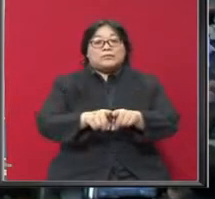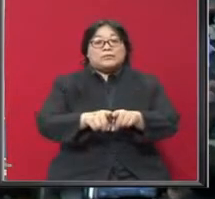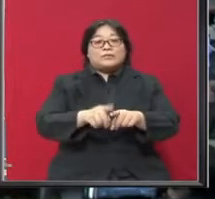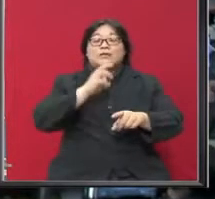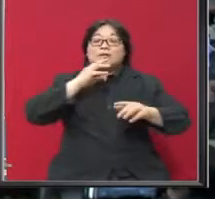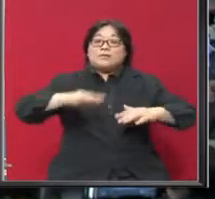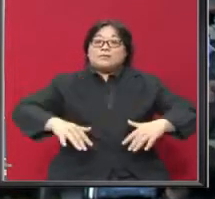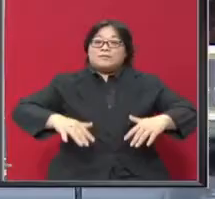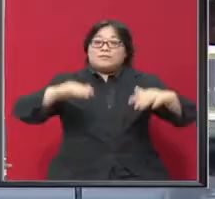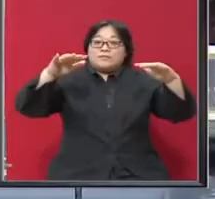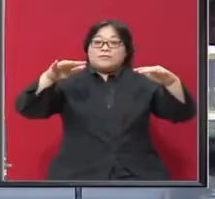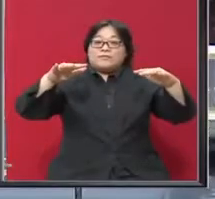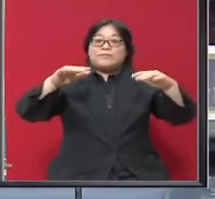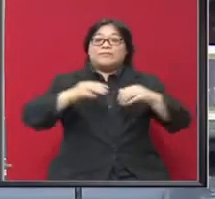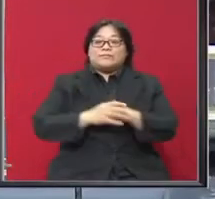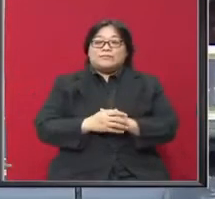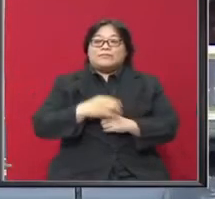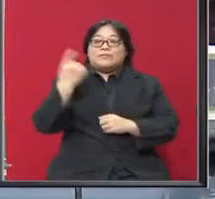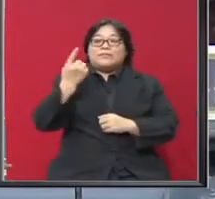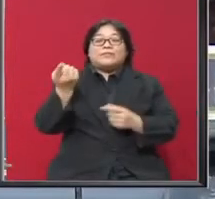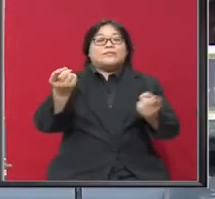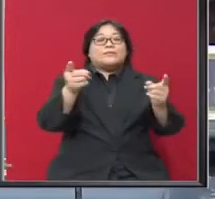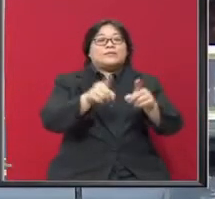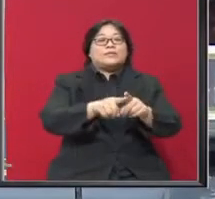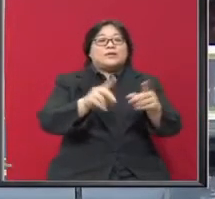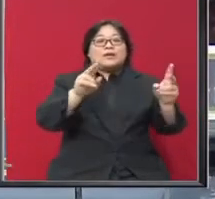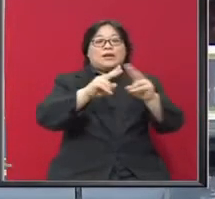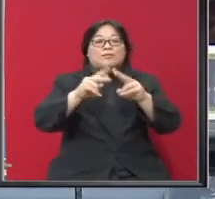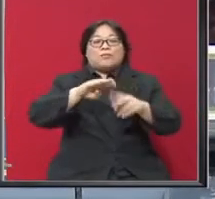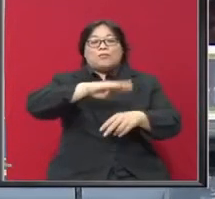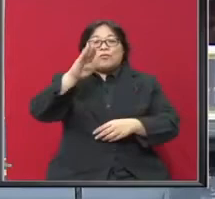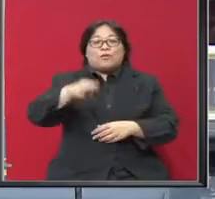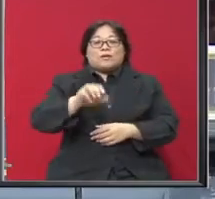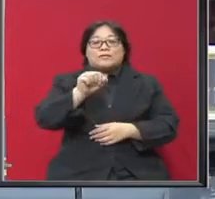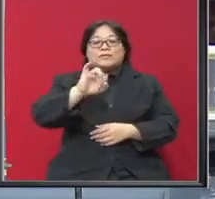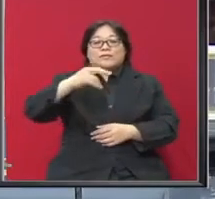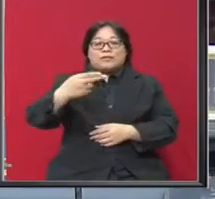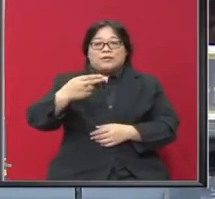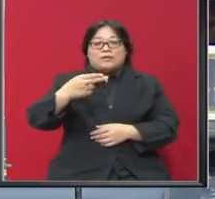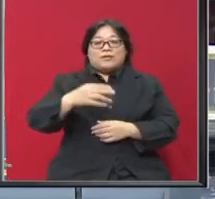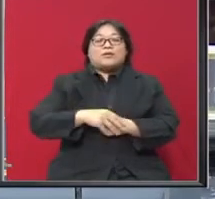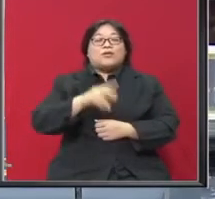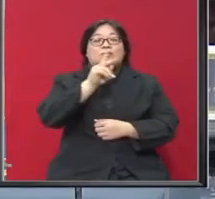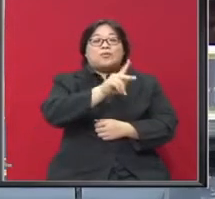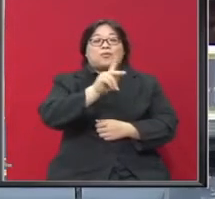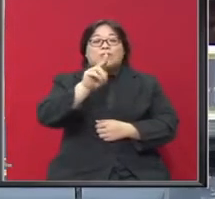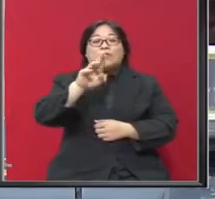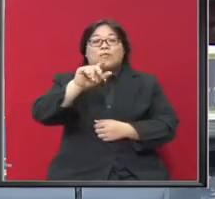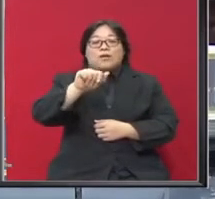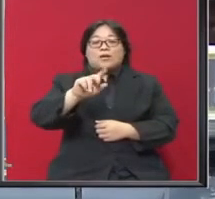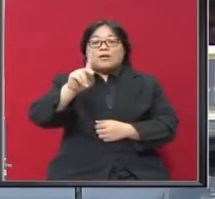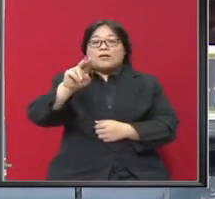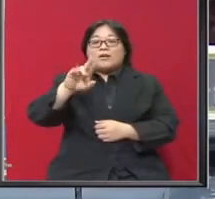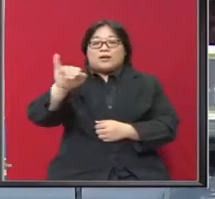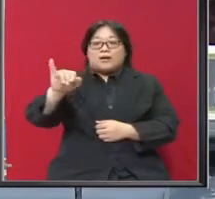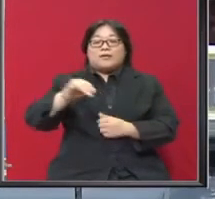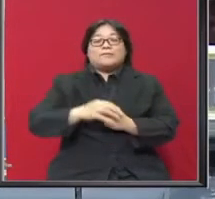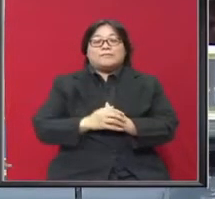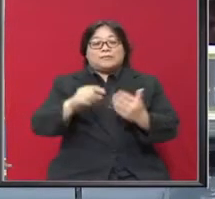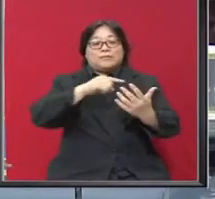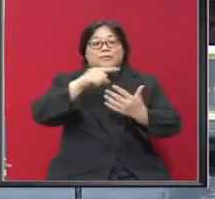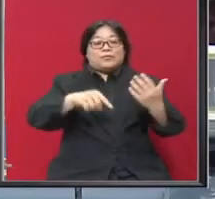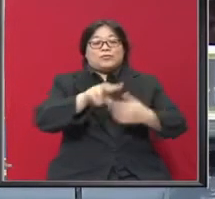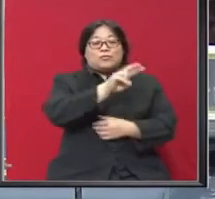insiden banjir kilat yang sering berlaku di kampung Bukit sirih mukim ke bank walkley khususnya antara